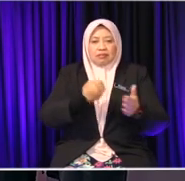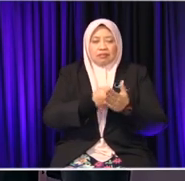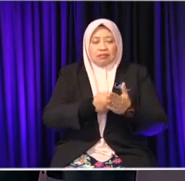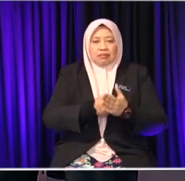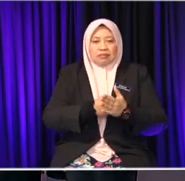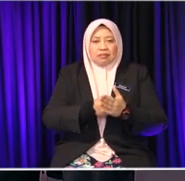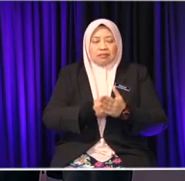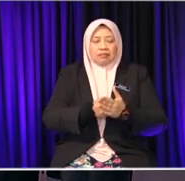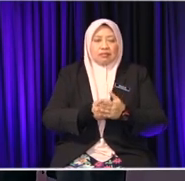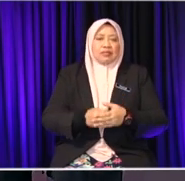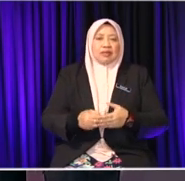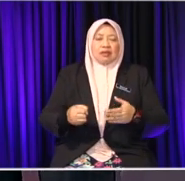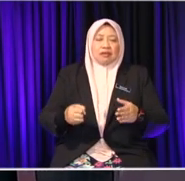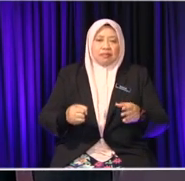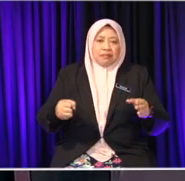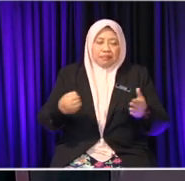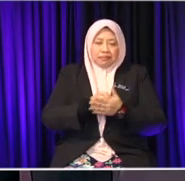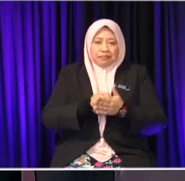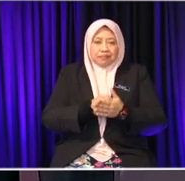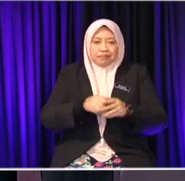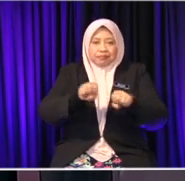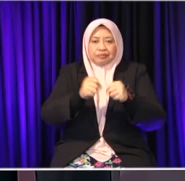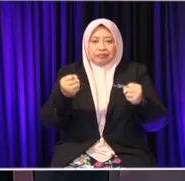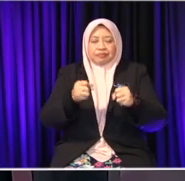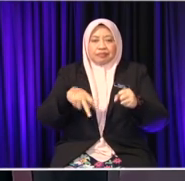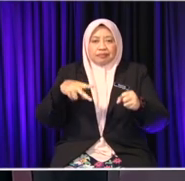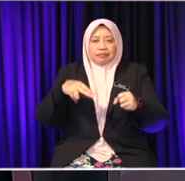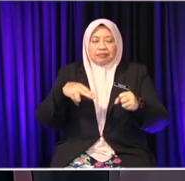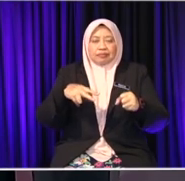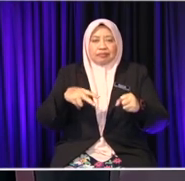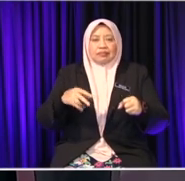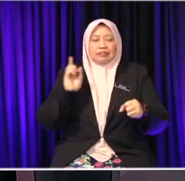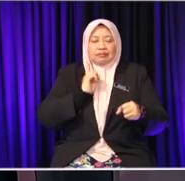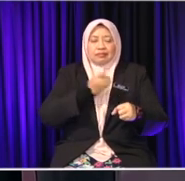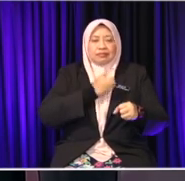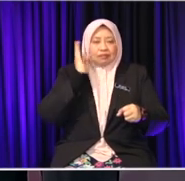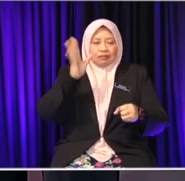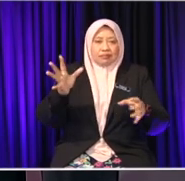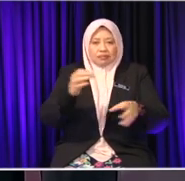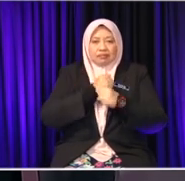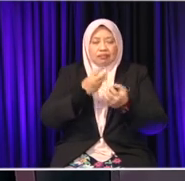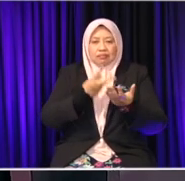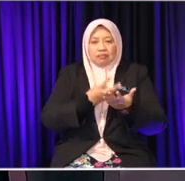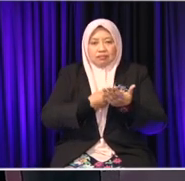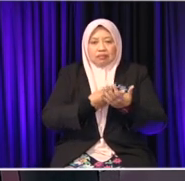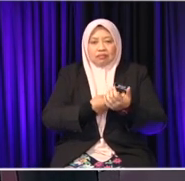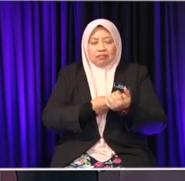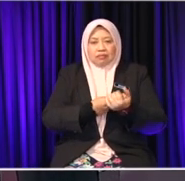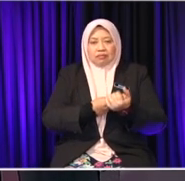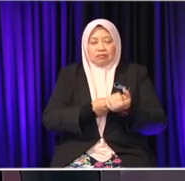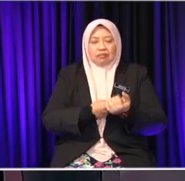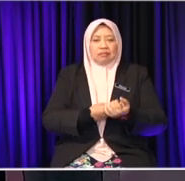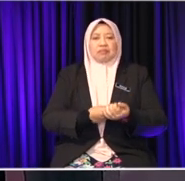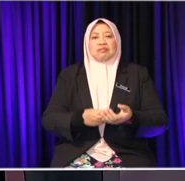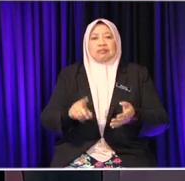kaki palsu bukan sebagainya Oke tetapi bentuk ganti rugi contohnya kereta saya presiden